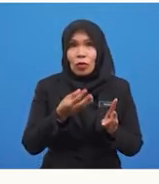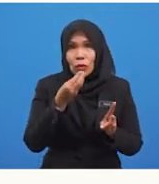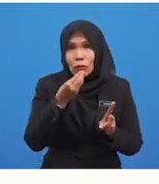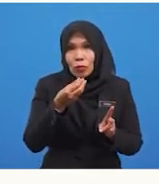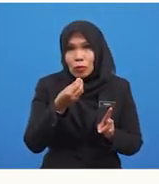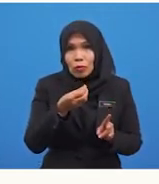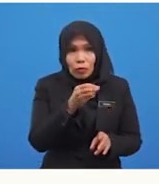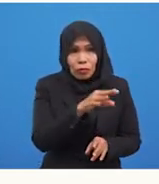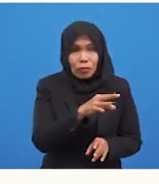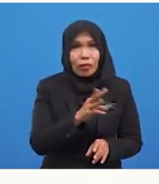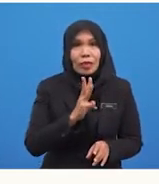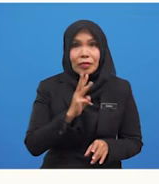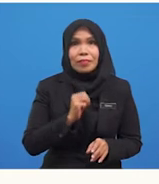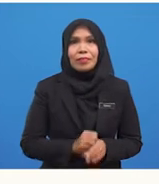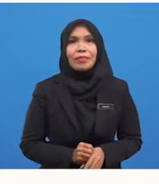berkumur-kumur,